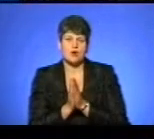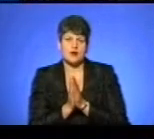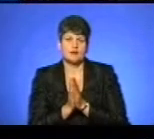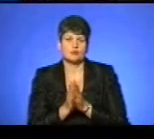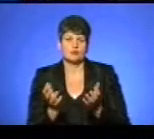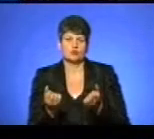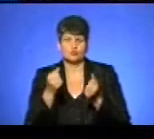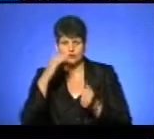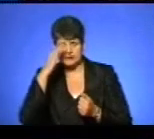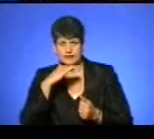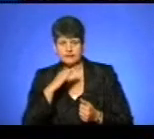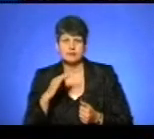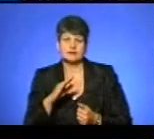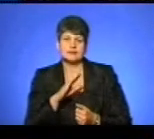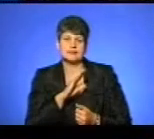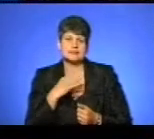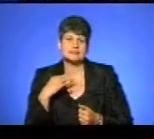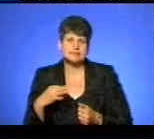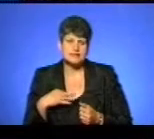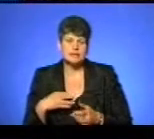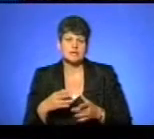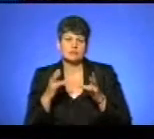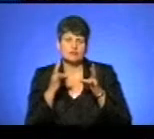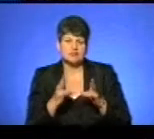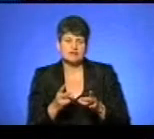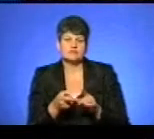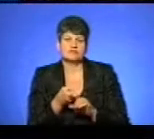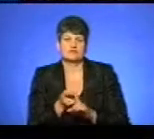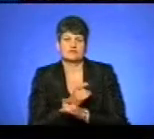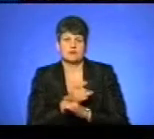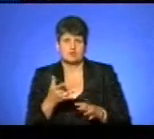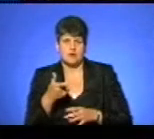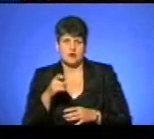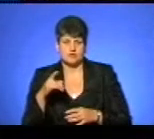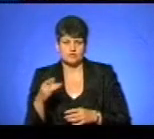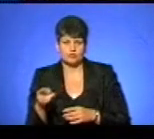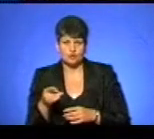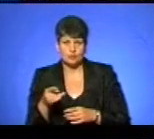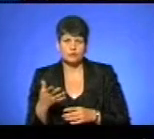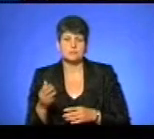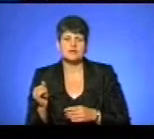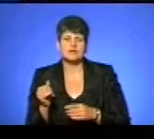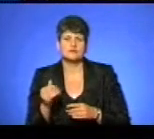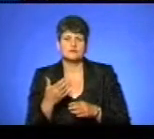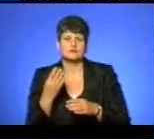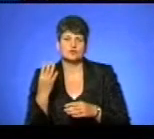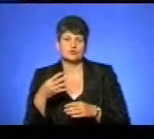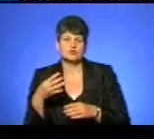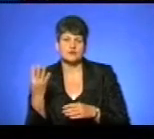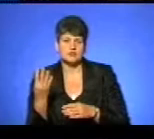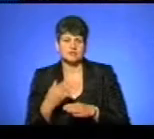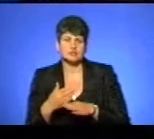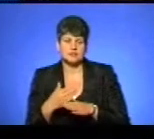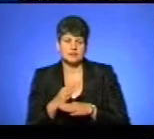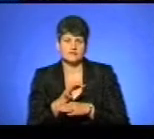сина, 7-річного Максимчика, які постраждали внаслідок вибуху газу в Тернополі. І вже на ранковому шикуванні військовій частині було зроблено оголошення,